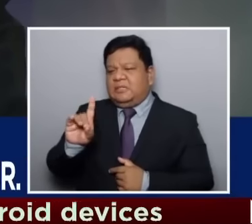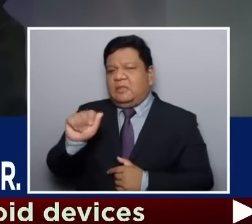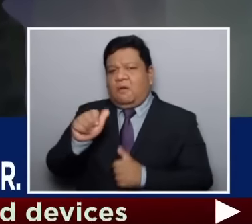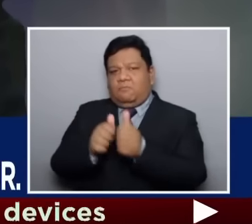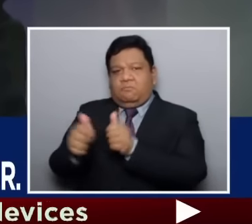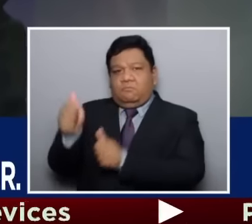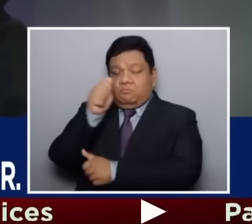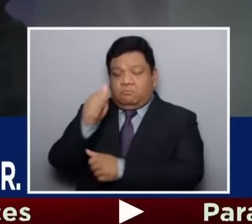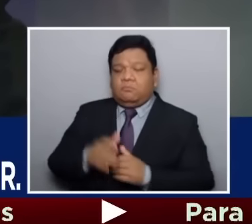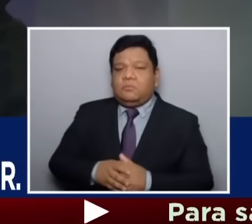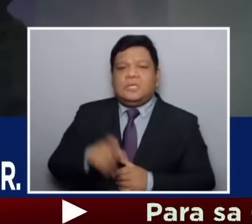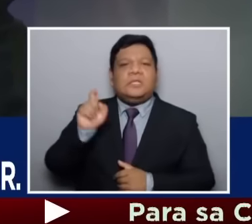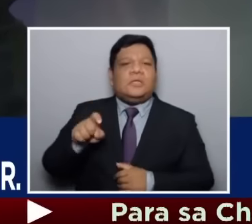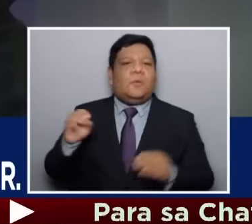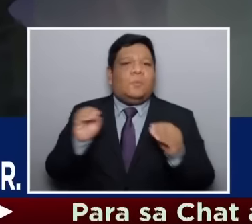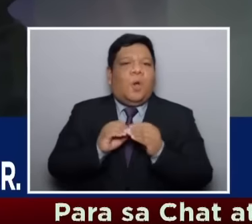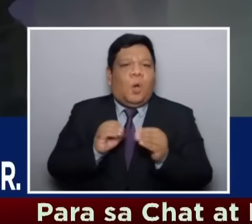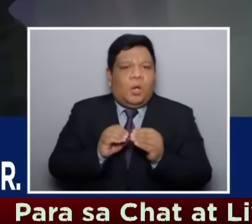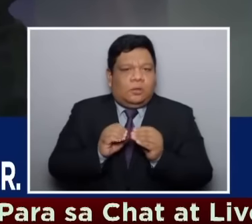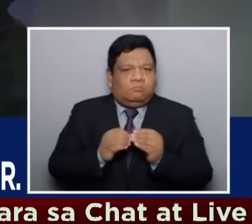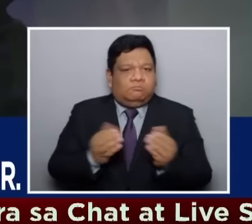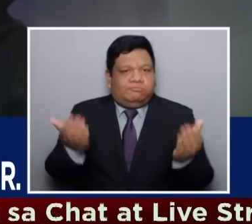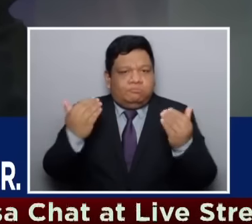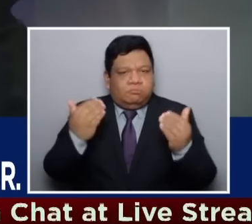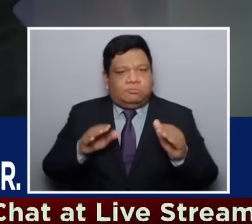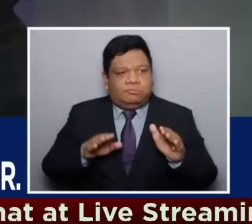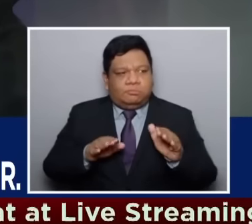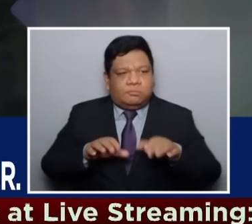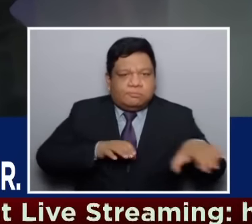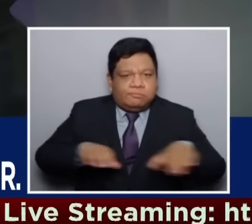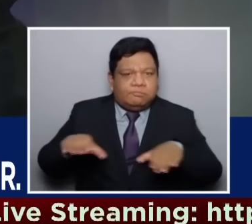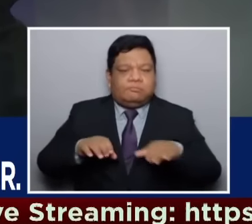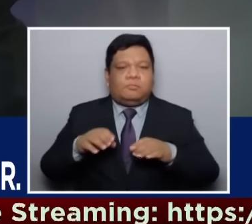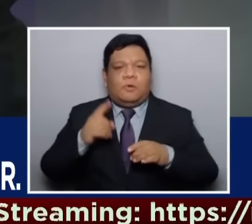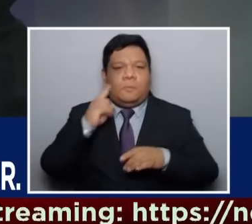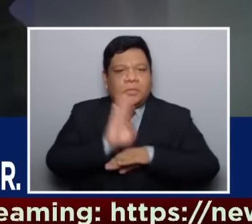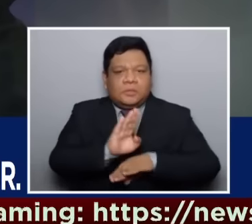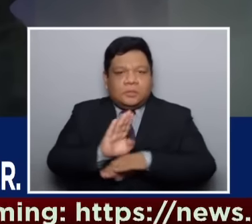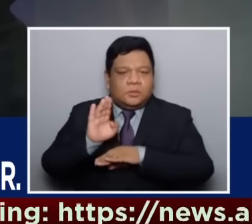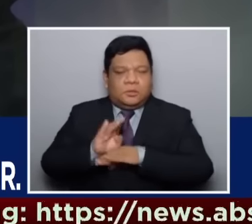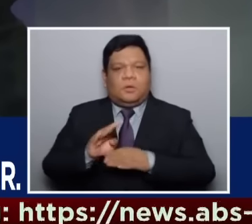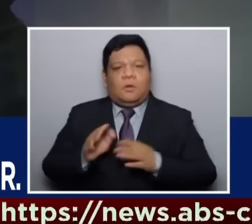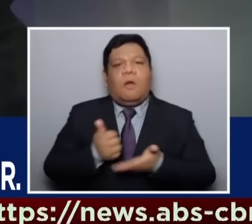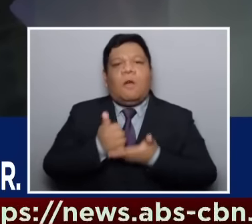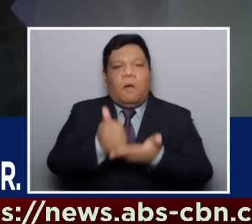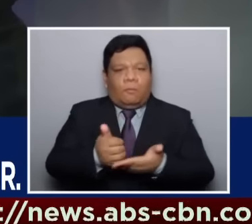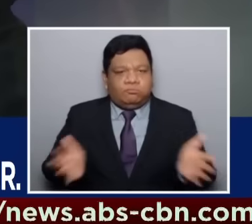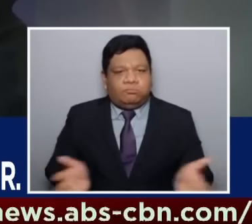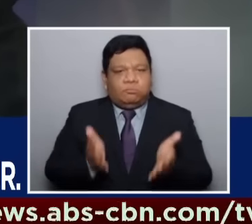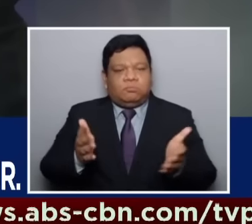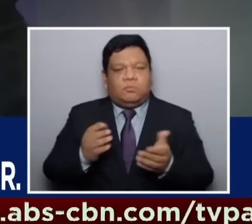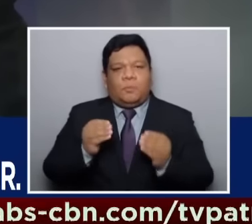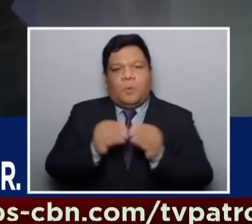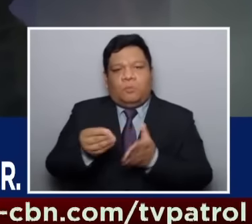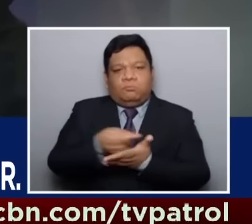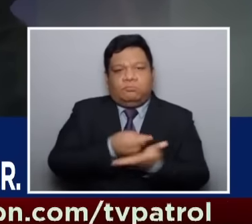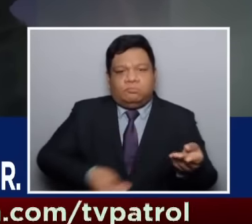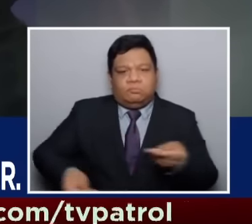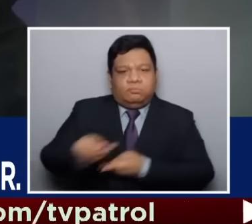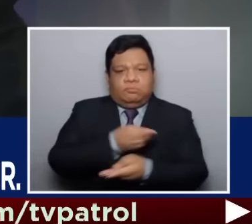to enhance the PPP, no? Because of its potential for contributing to the build-up of